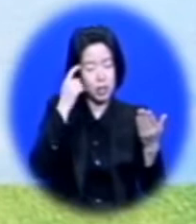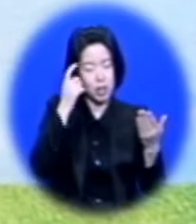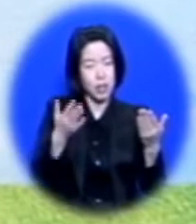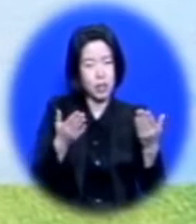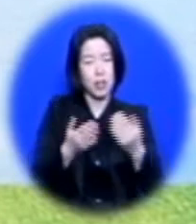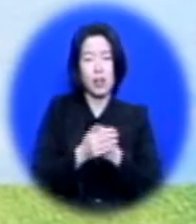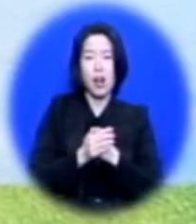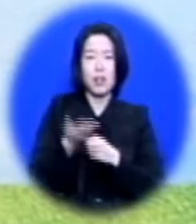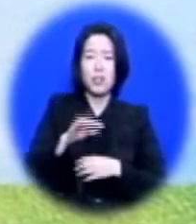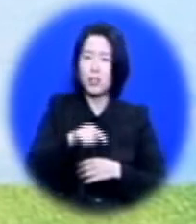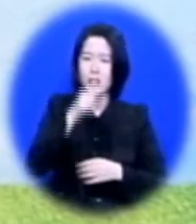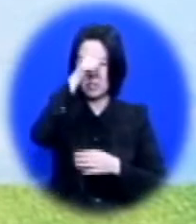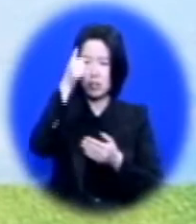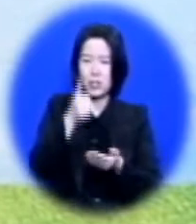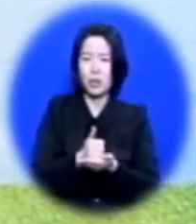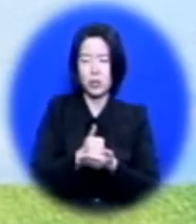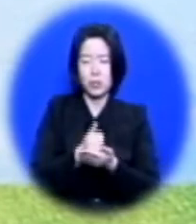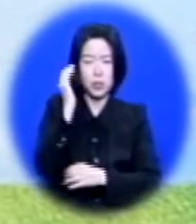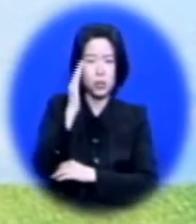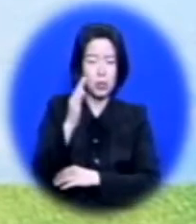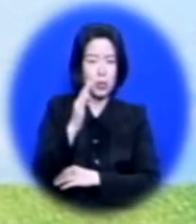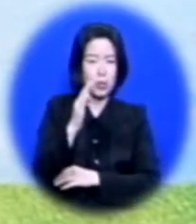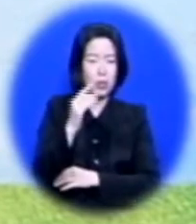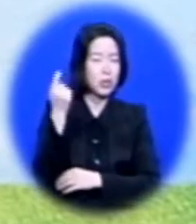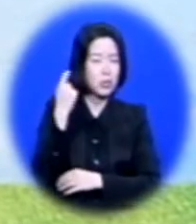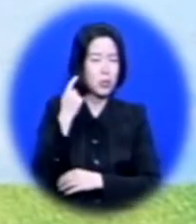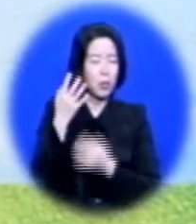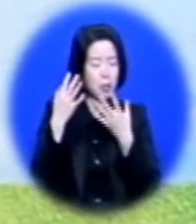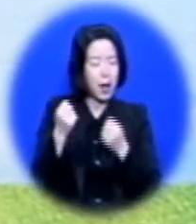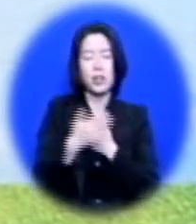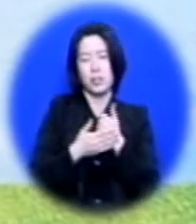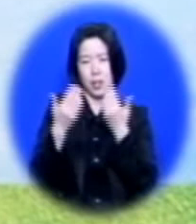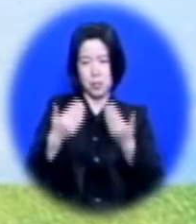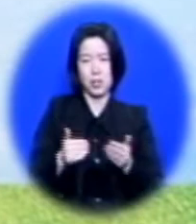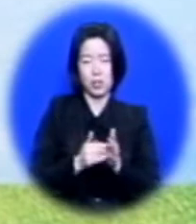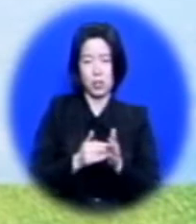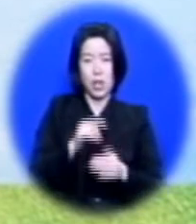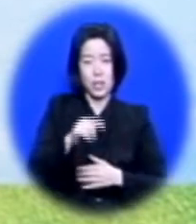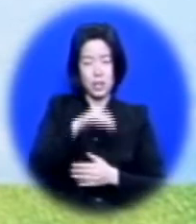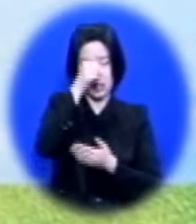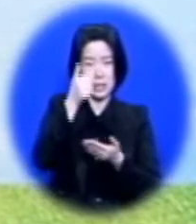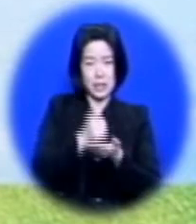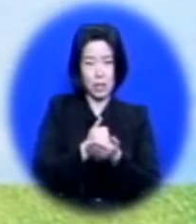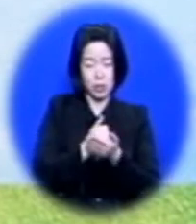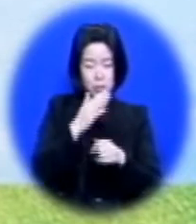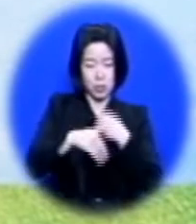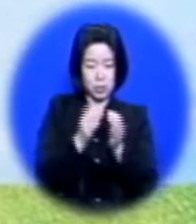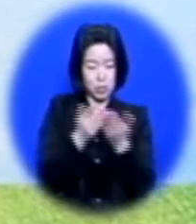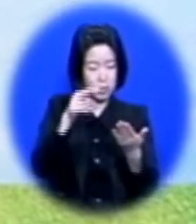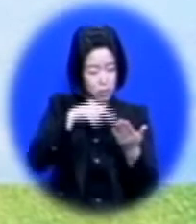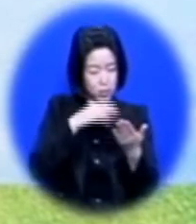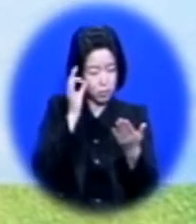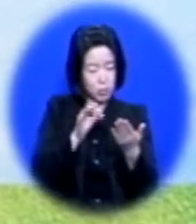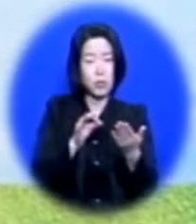그런데 저는 그 장로님의 설교를 듣고 얼마나 은혜를 받았는지 모르 그 장르인데 그 성경 본문을 읽고